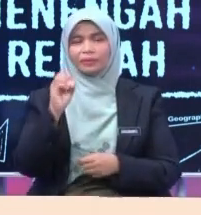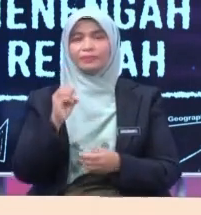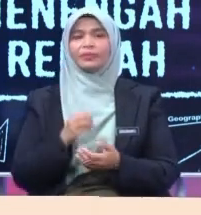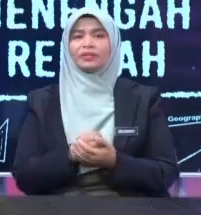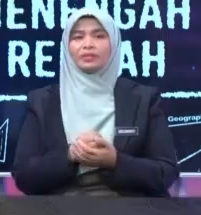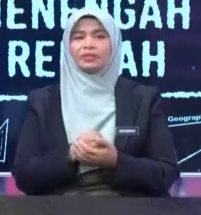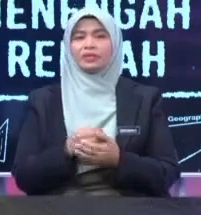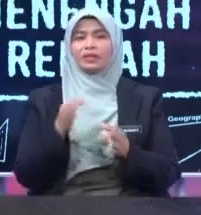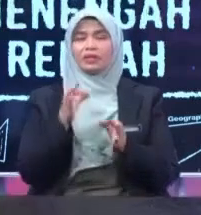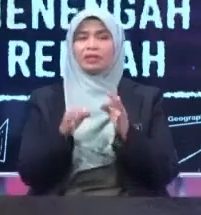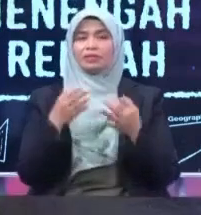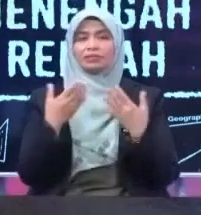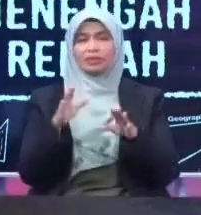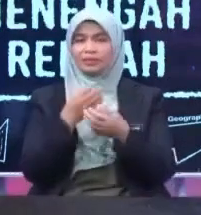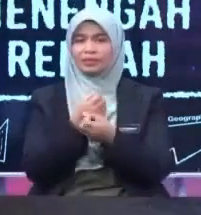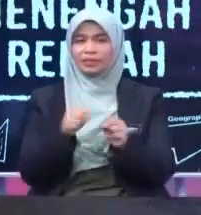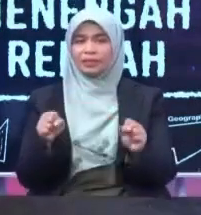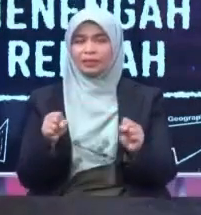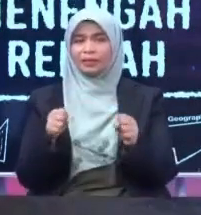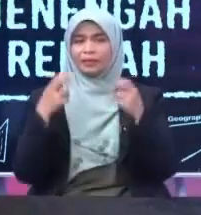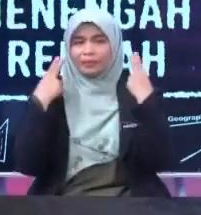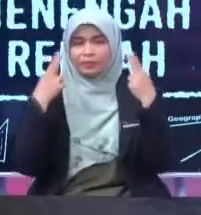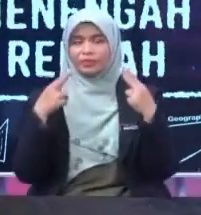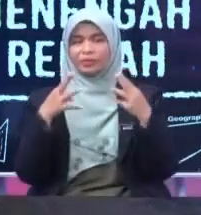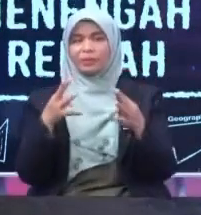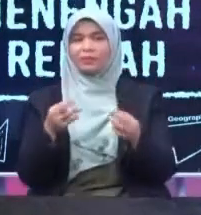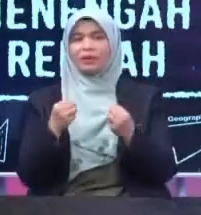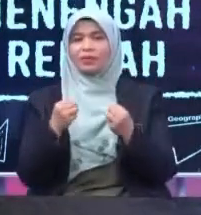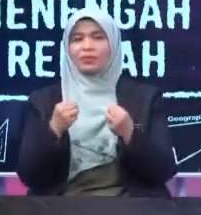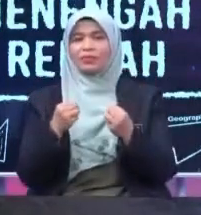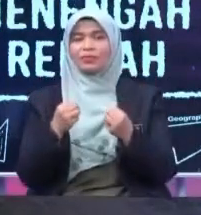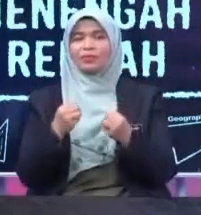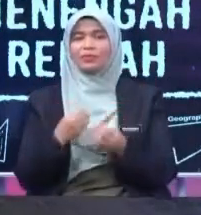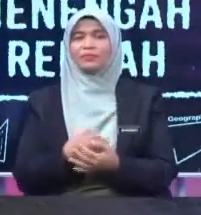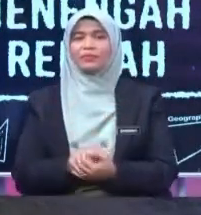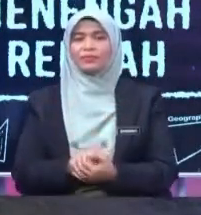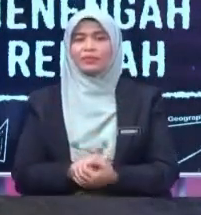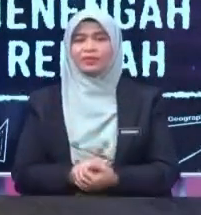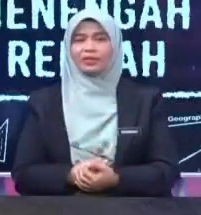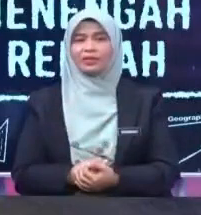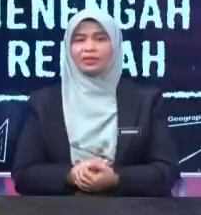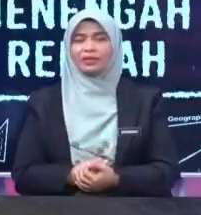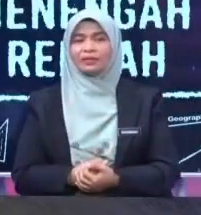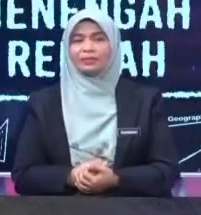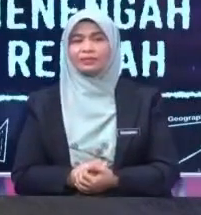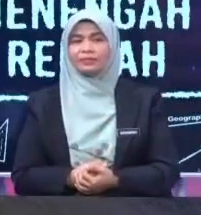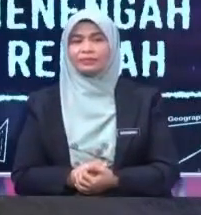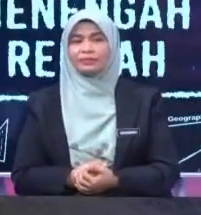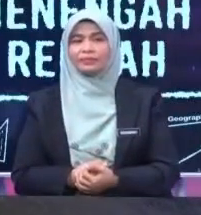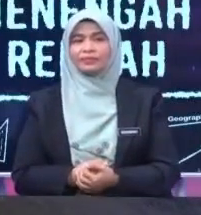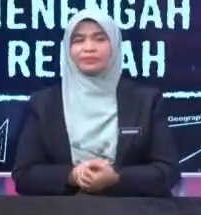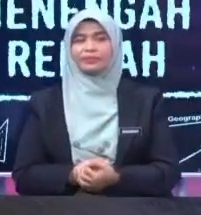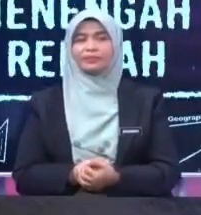minta angkat jawapan masing-masing. Ah, okey, tak boleh tengok. Tutup. Ah, jangan tengok jawapan di